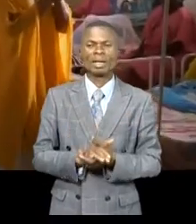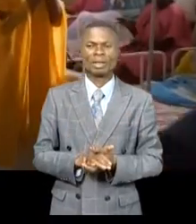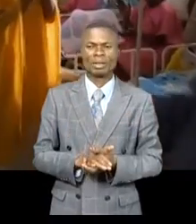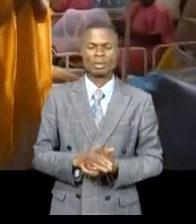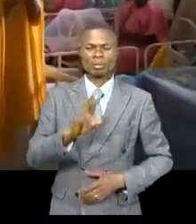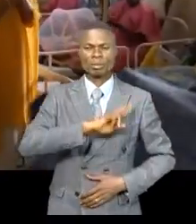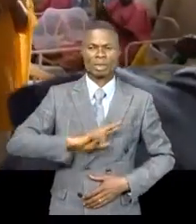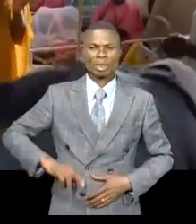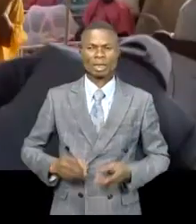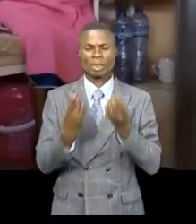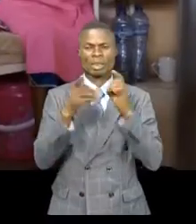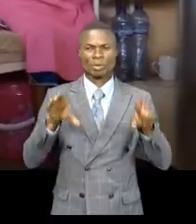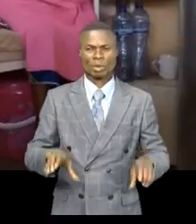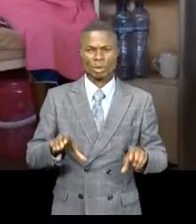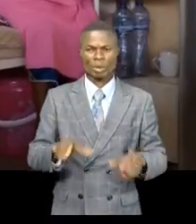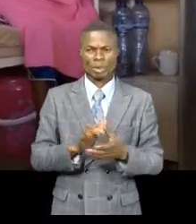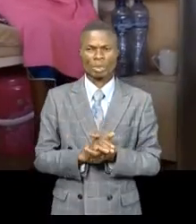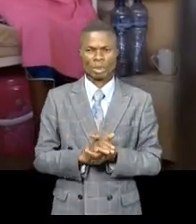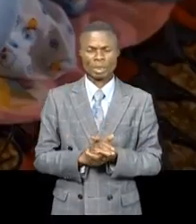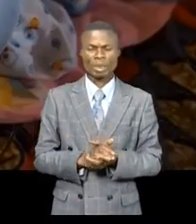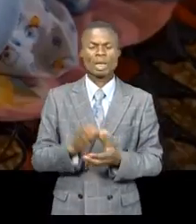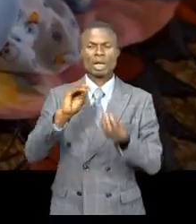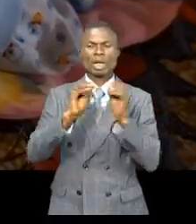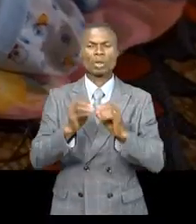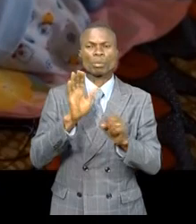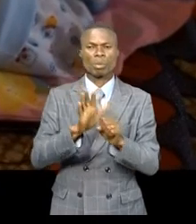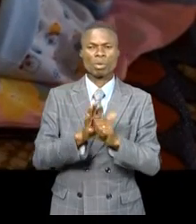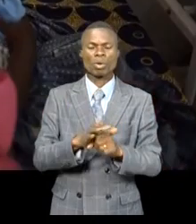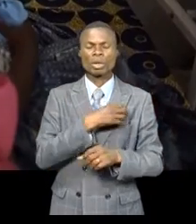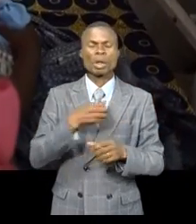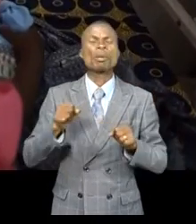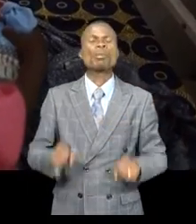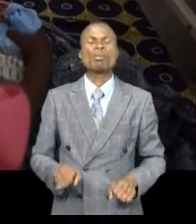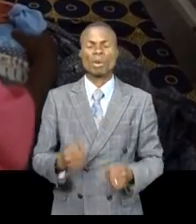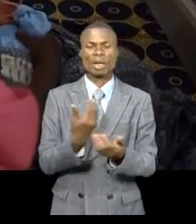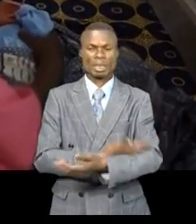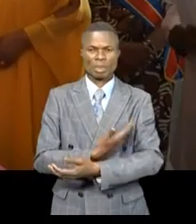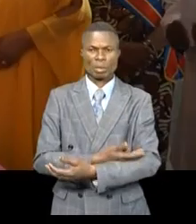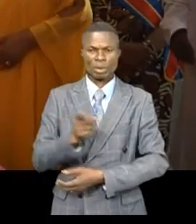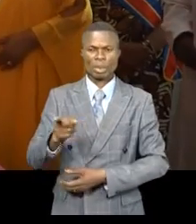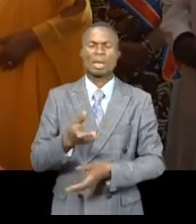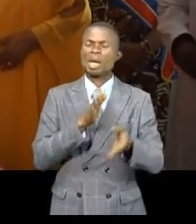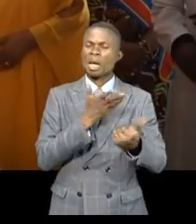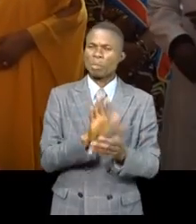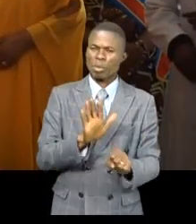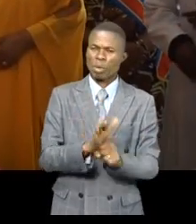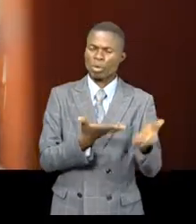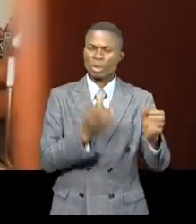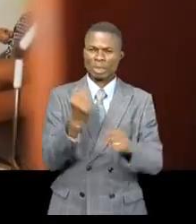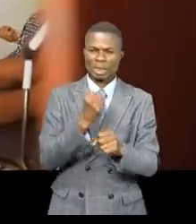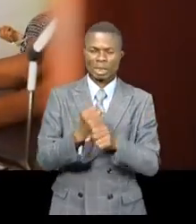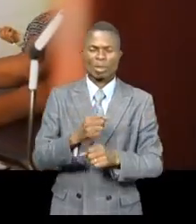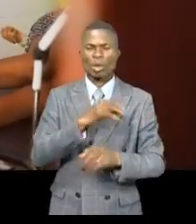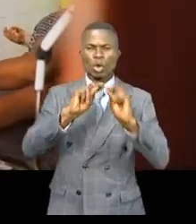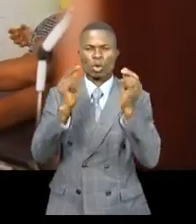La République démocratique du Congo affiche des taux élevés de mortalité maternelle et néonatale, d'où la nécessité d'investir dans la